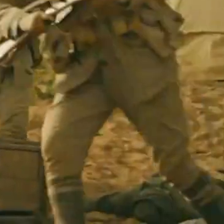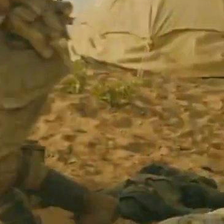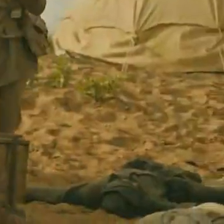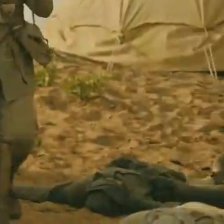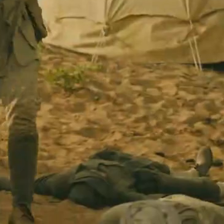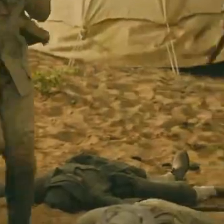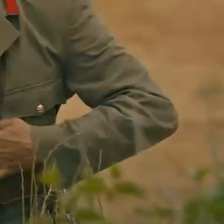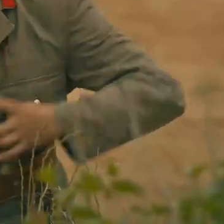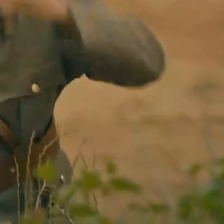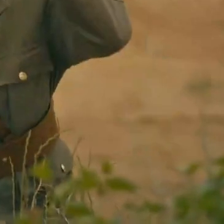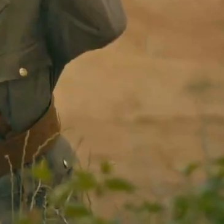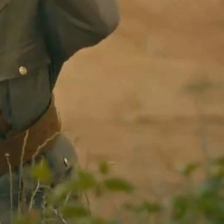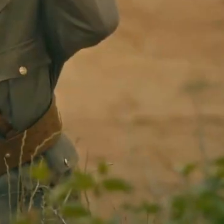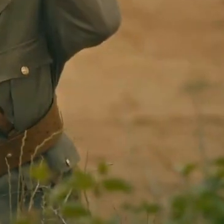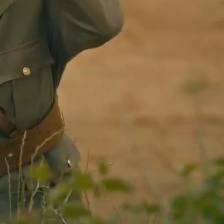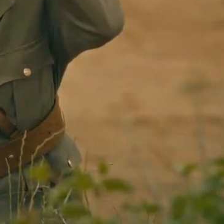ediyor.